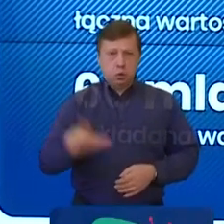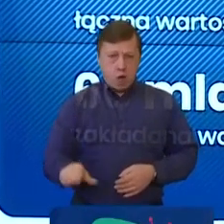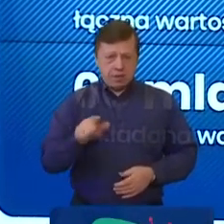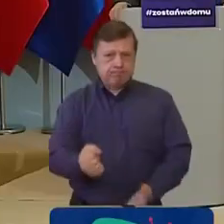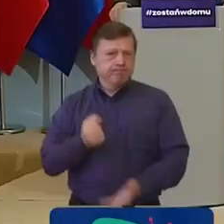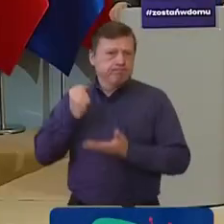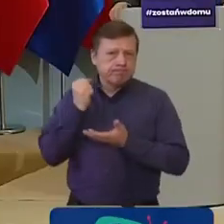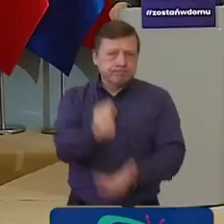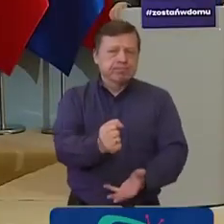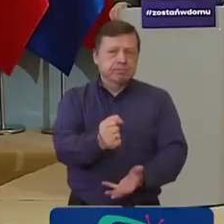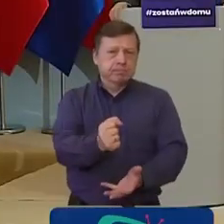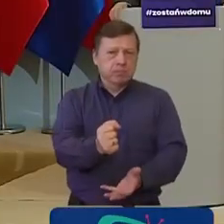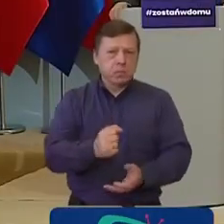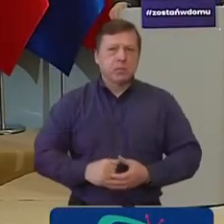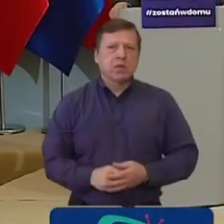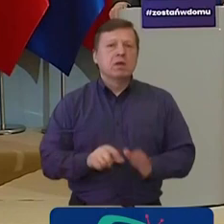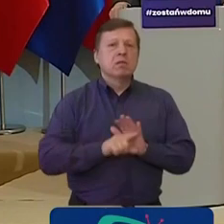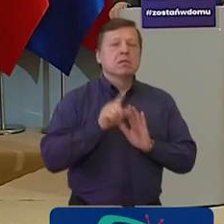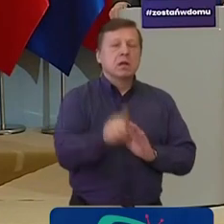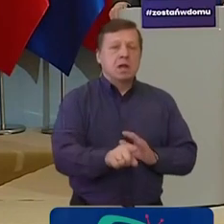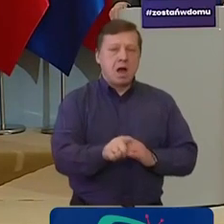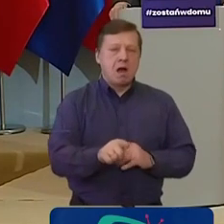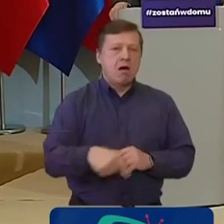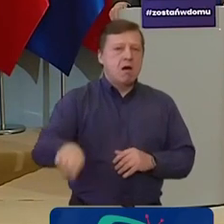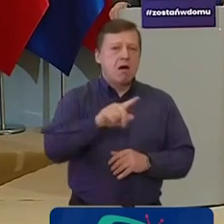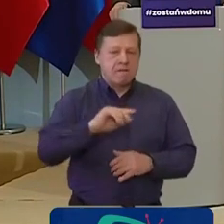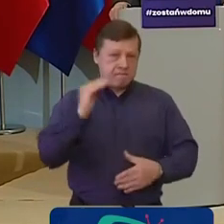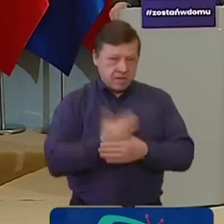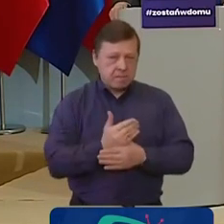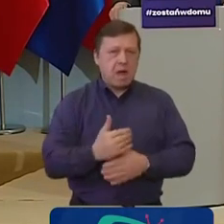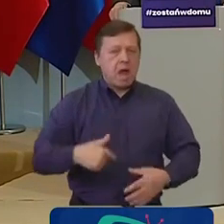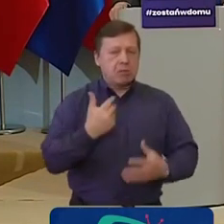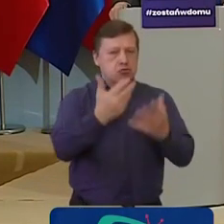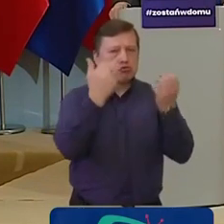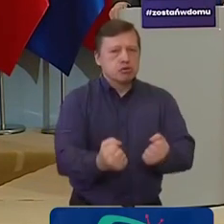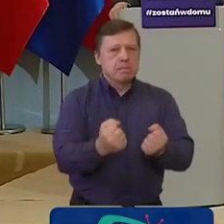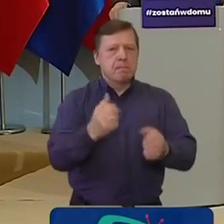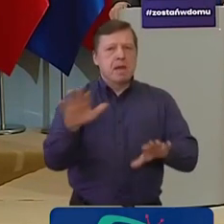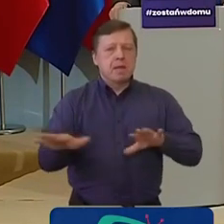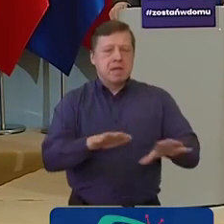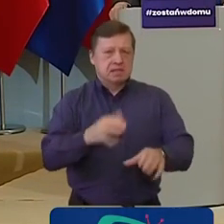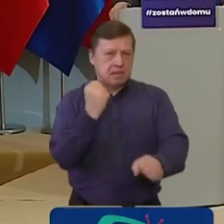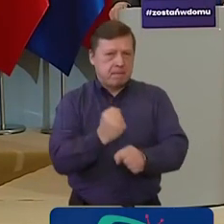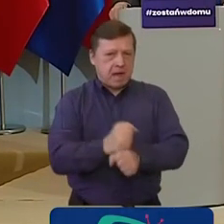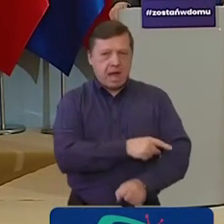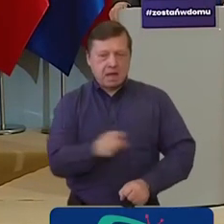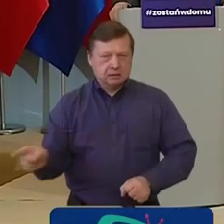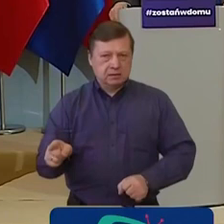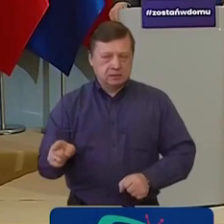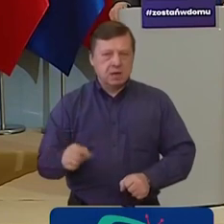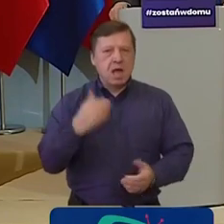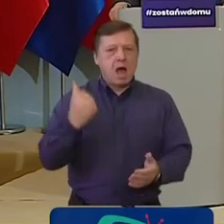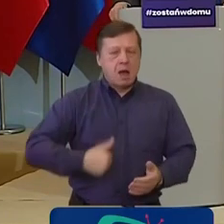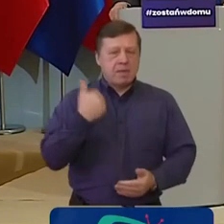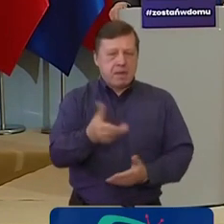będziemy przeznaczać na potrzeby utrzymania miejsc pracy, utrzymania płynności firm,